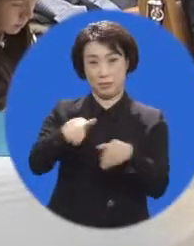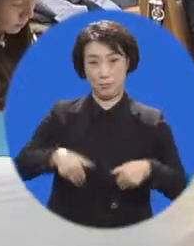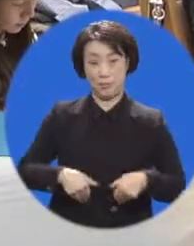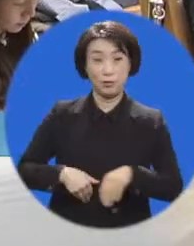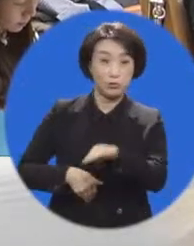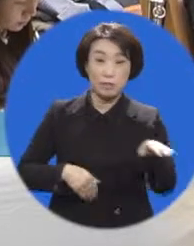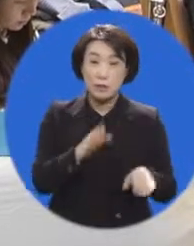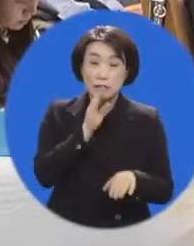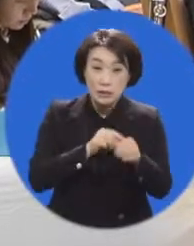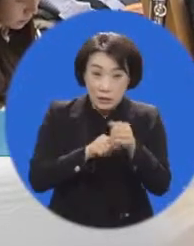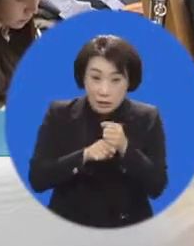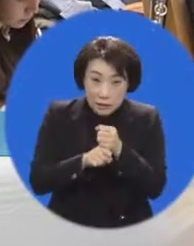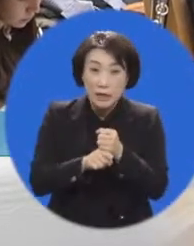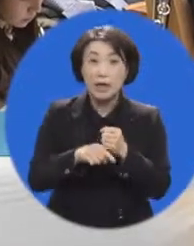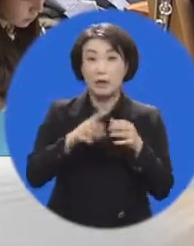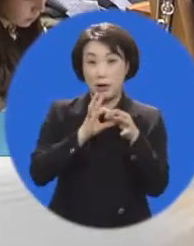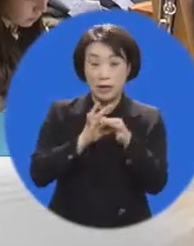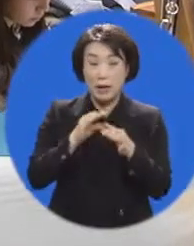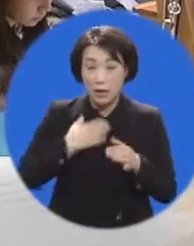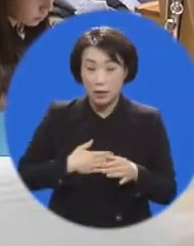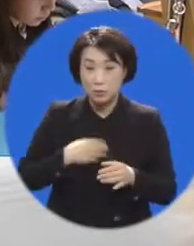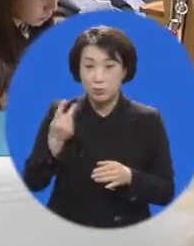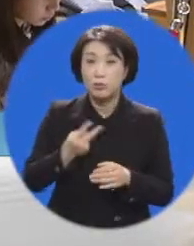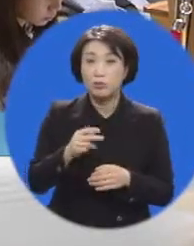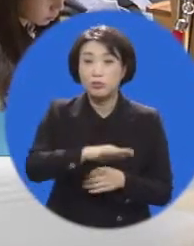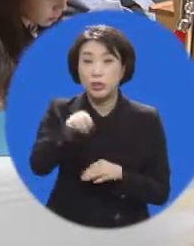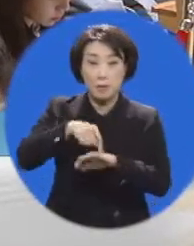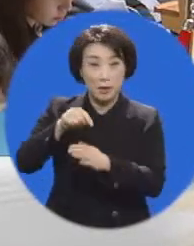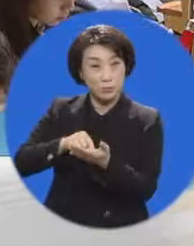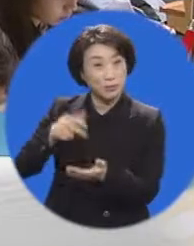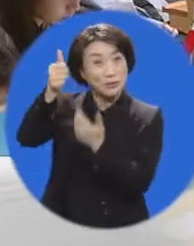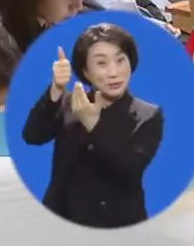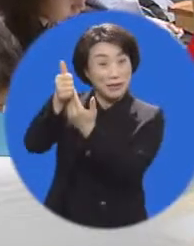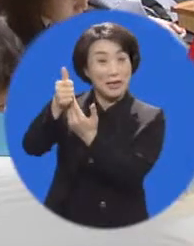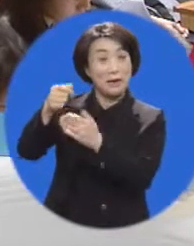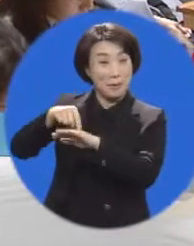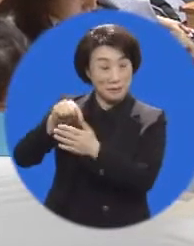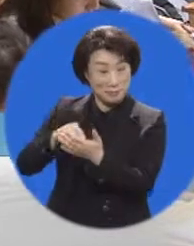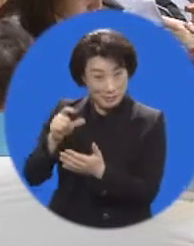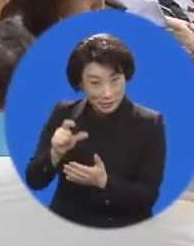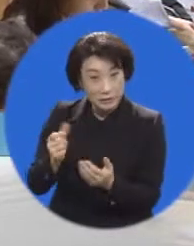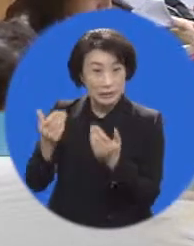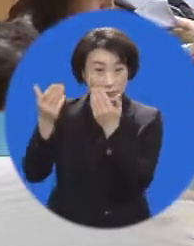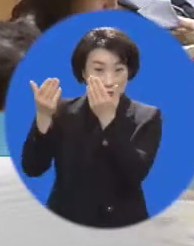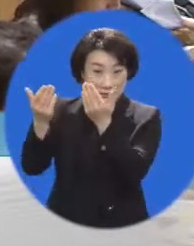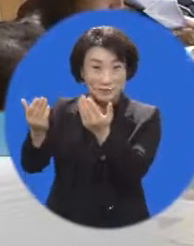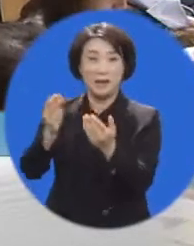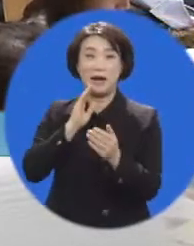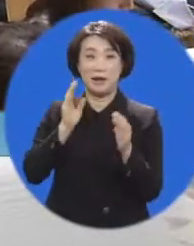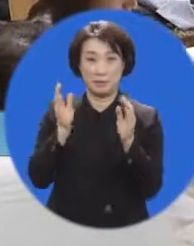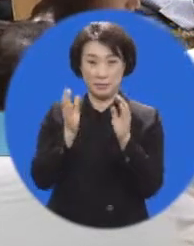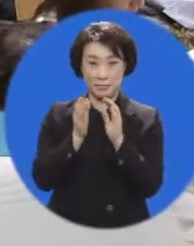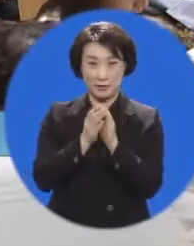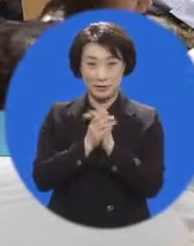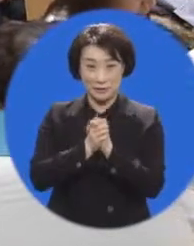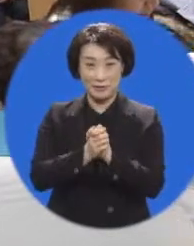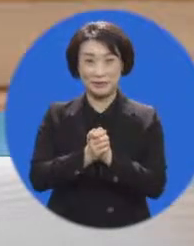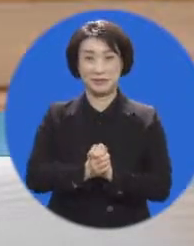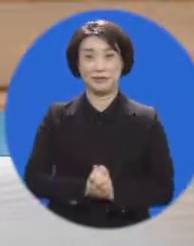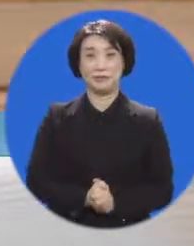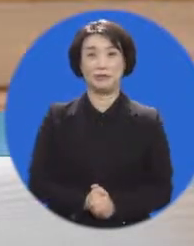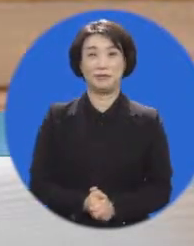우리가 진리에 속한 줄을 알고 또 우리 마음을 주 앞에서 굳세게 하리로다. 아멘.